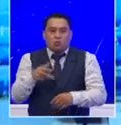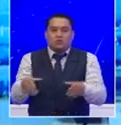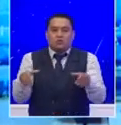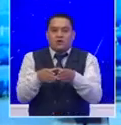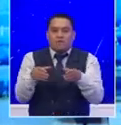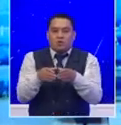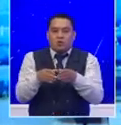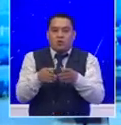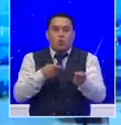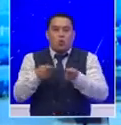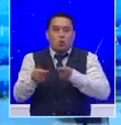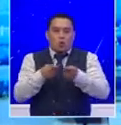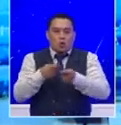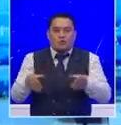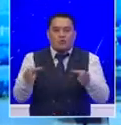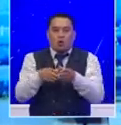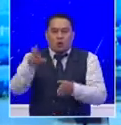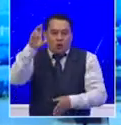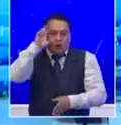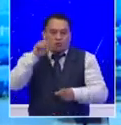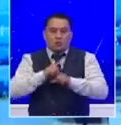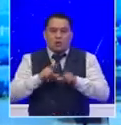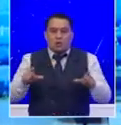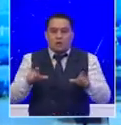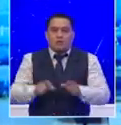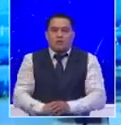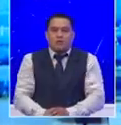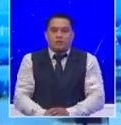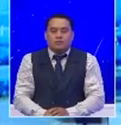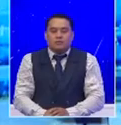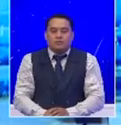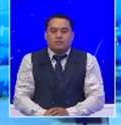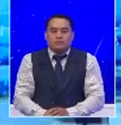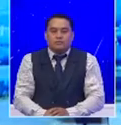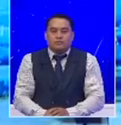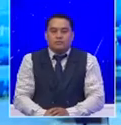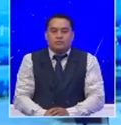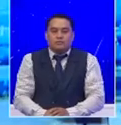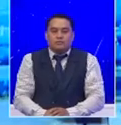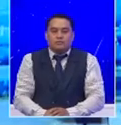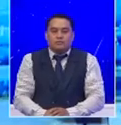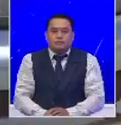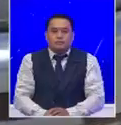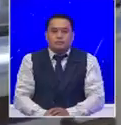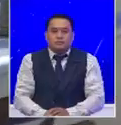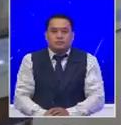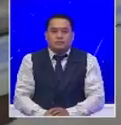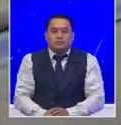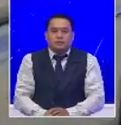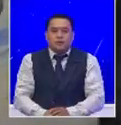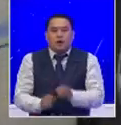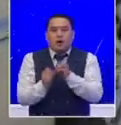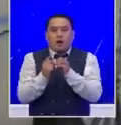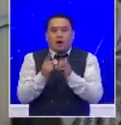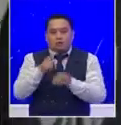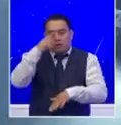членами правительства, руководителями ряда государственных органов, акимами городов и областей. С 11 мая, то